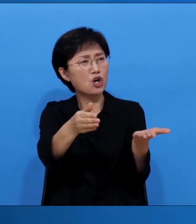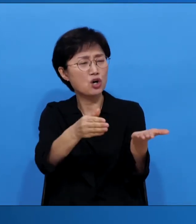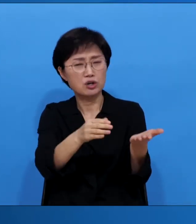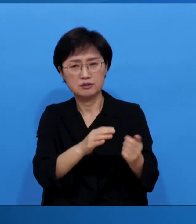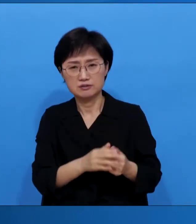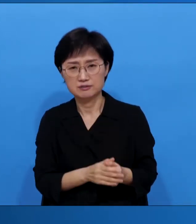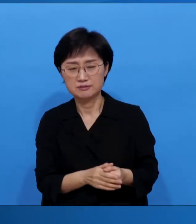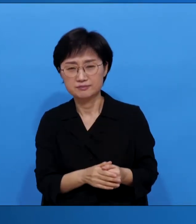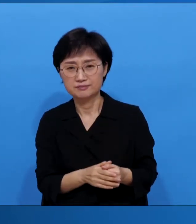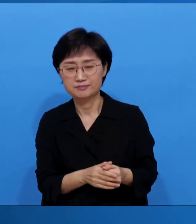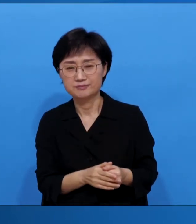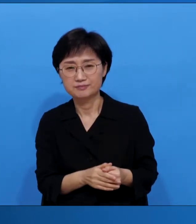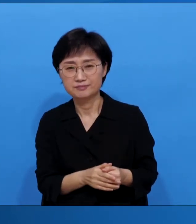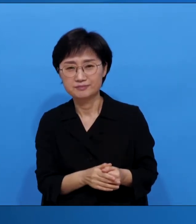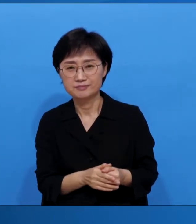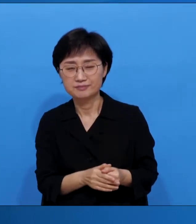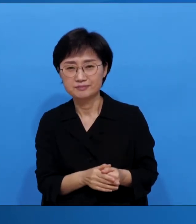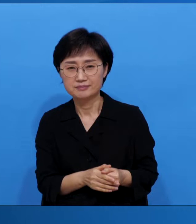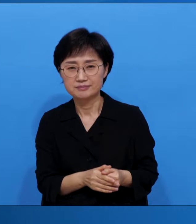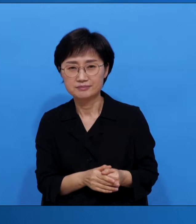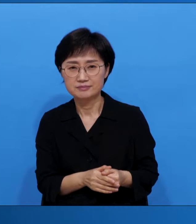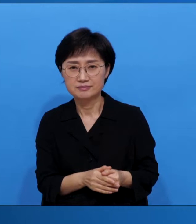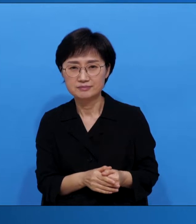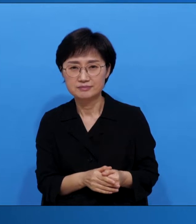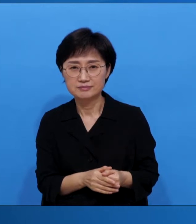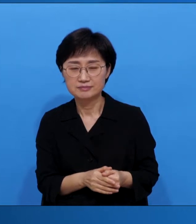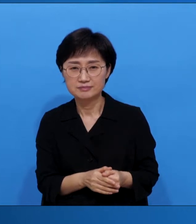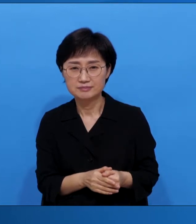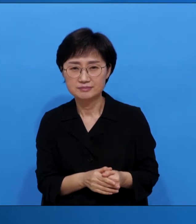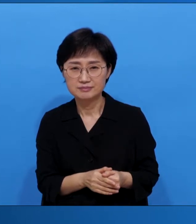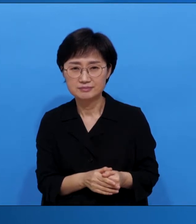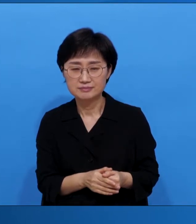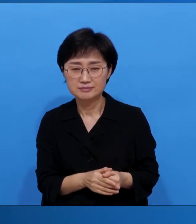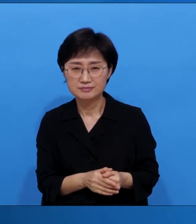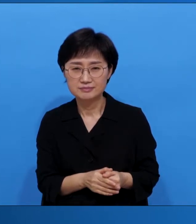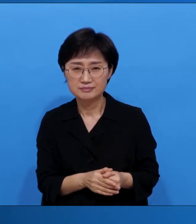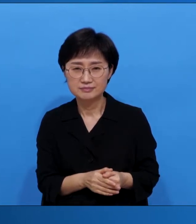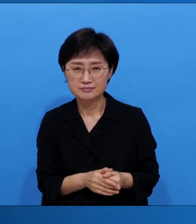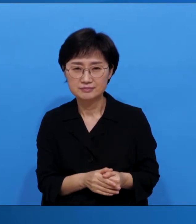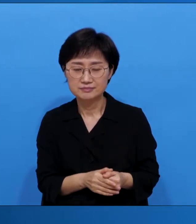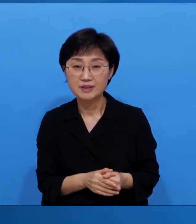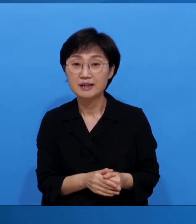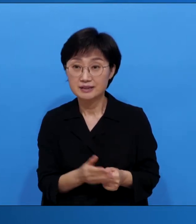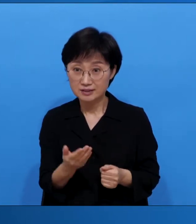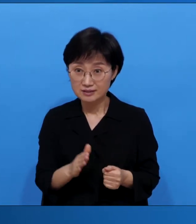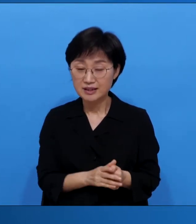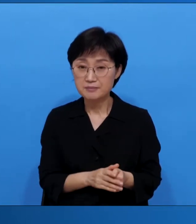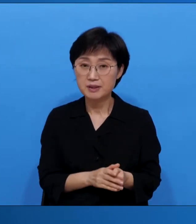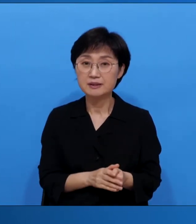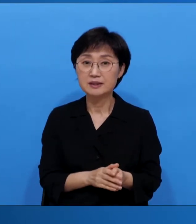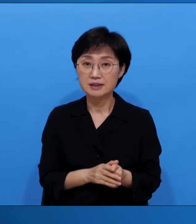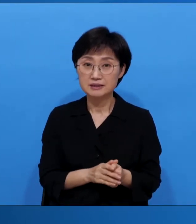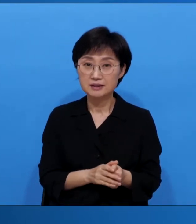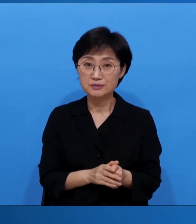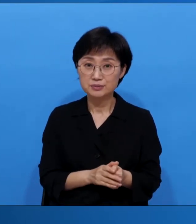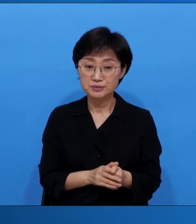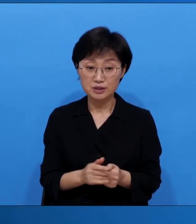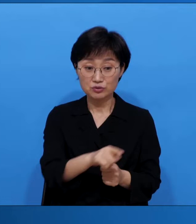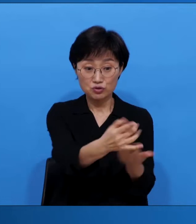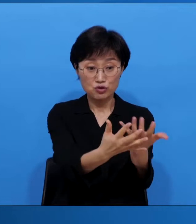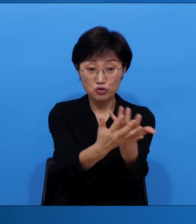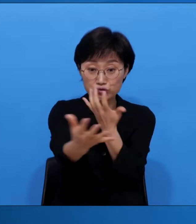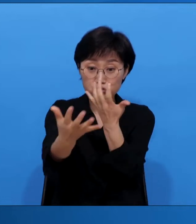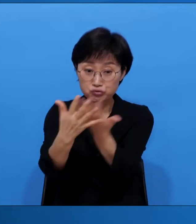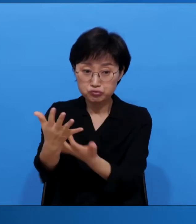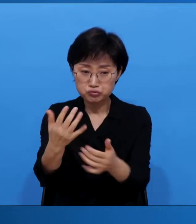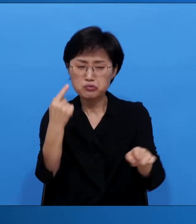said, you don't see account of angels in the New Testament. 저를 위해서 이제 기도하고 그날 그 공청하는 자리에 여러분처럼 앉아 있는 사람